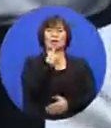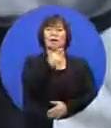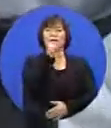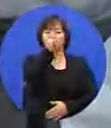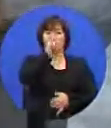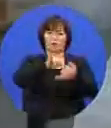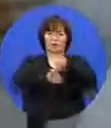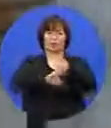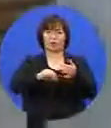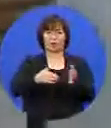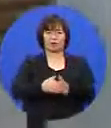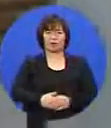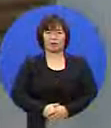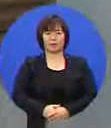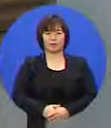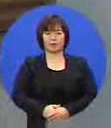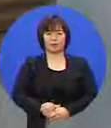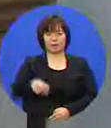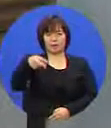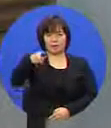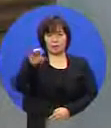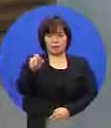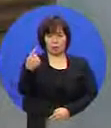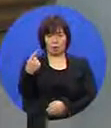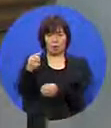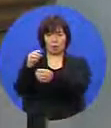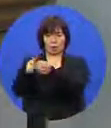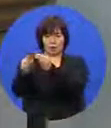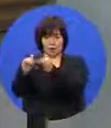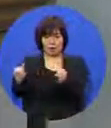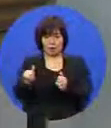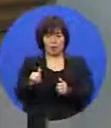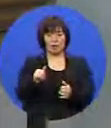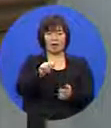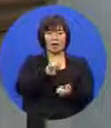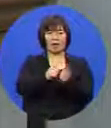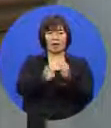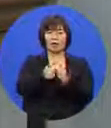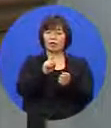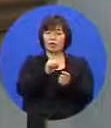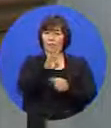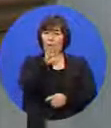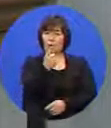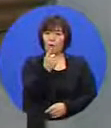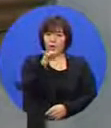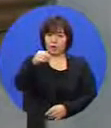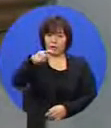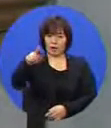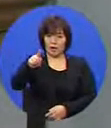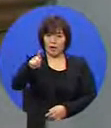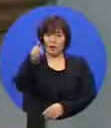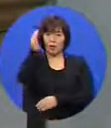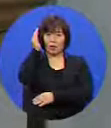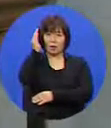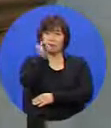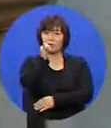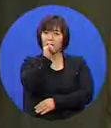약속했습니다. 성호 스님과 심연 스님 간에 보이차에 또 얽힌 인연이